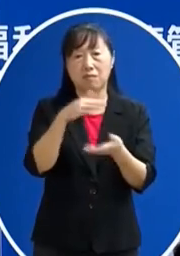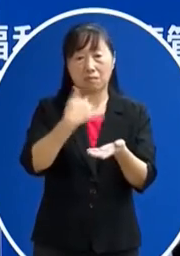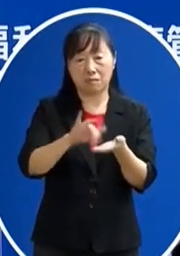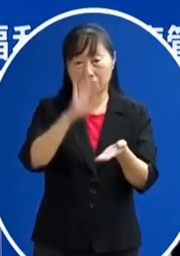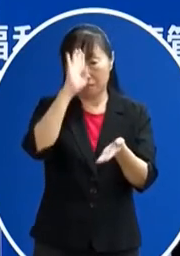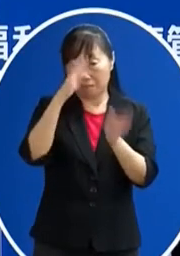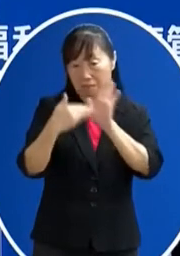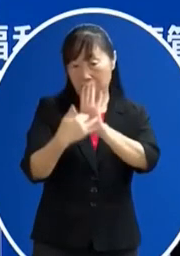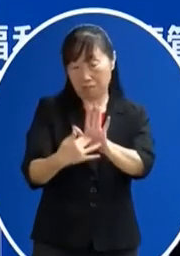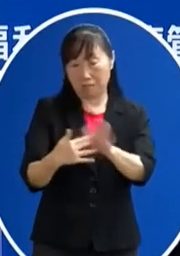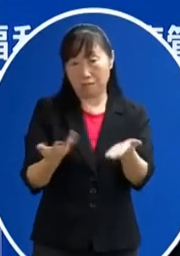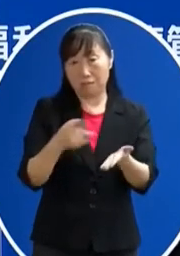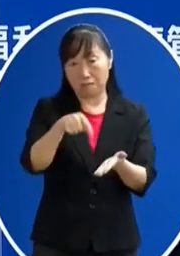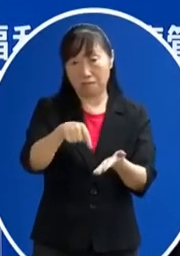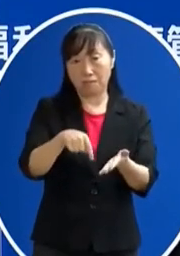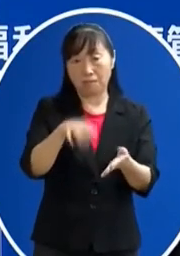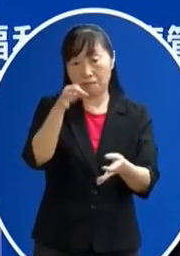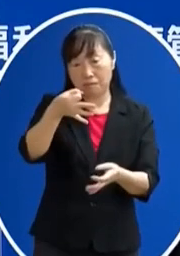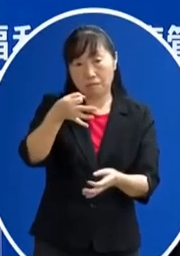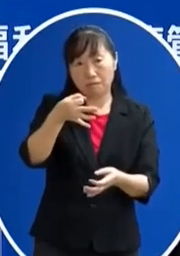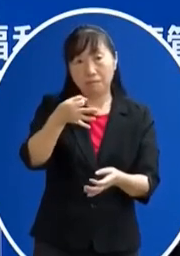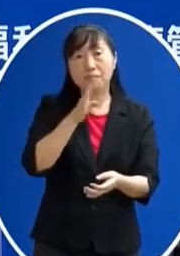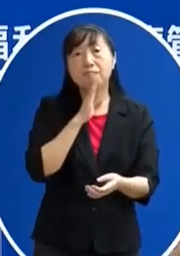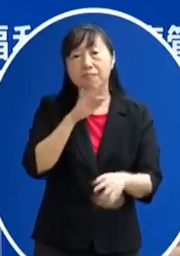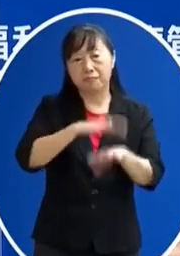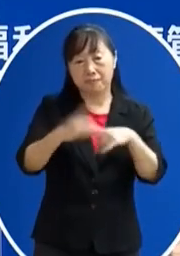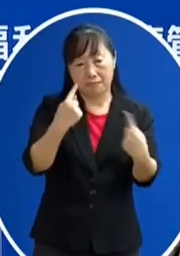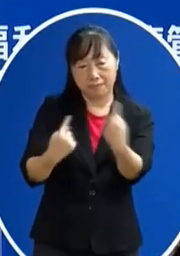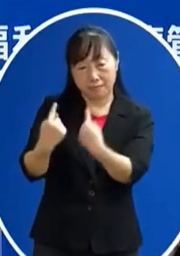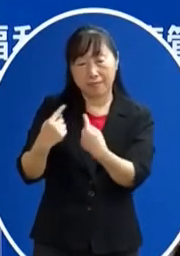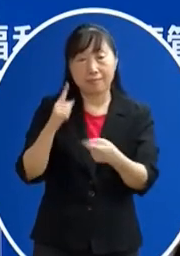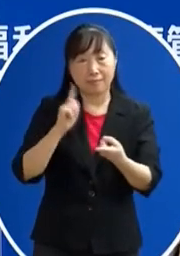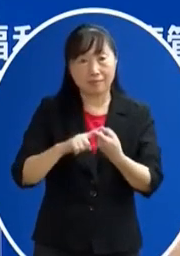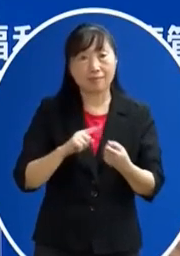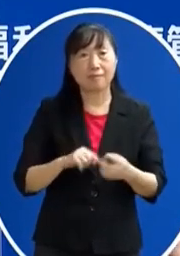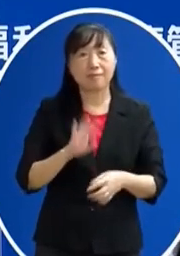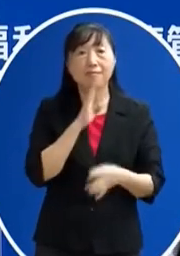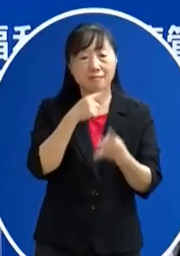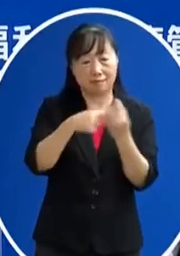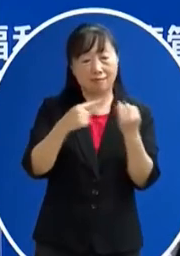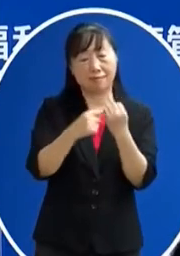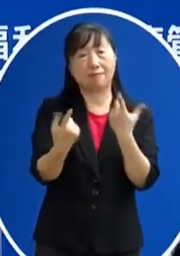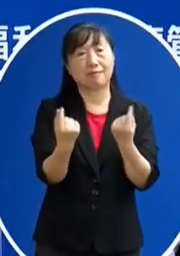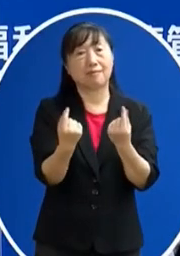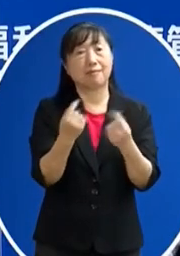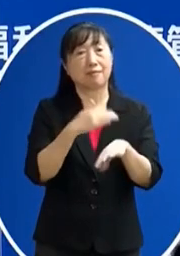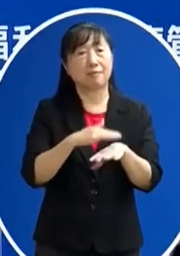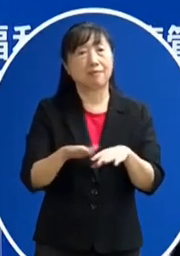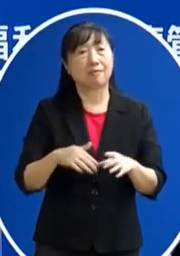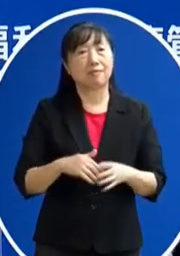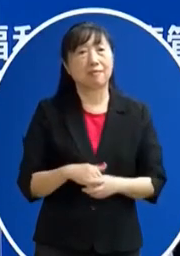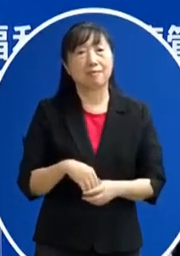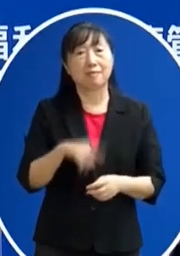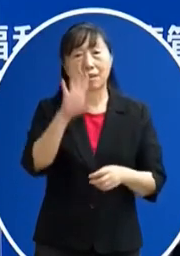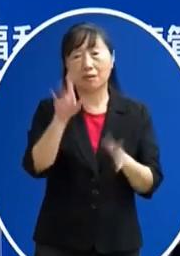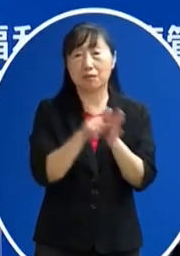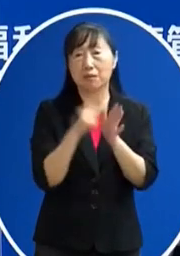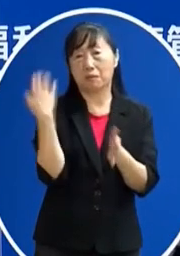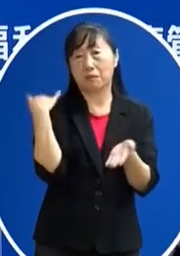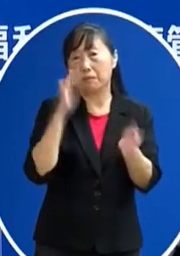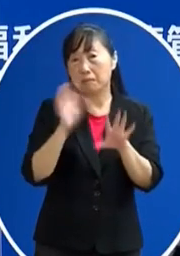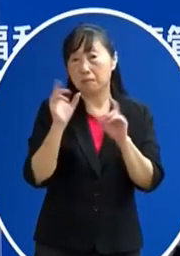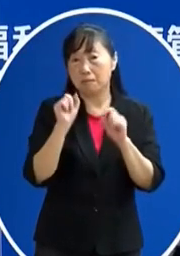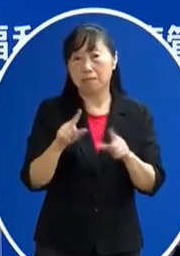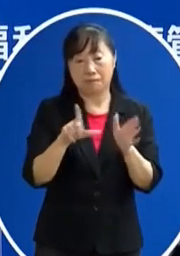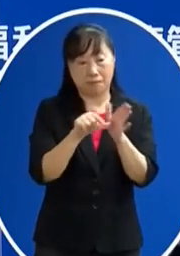的事项，因为除了药价格本身要做比较，有持续上量，还有很多一个背景情况不同，好，那